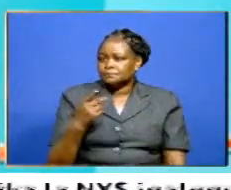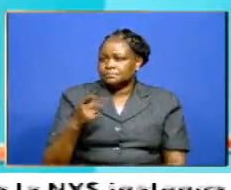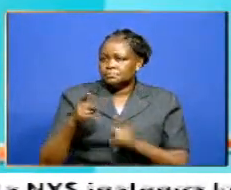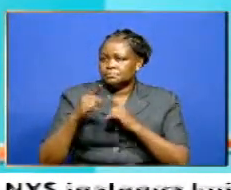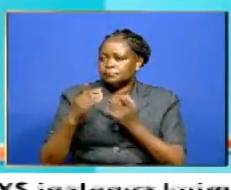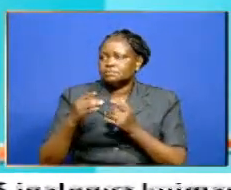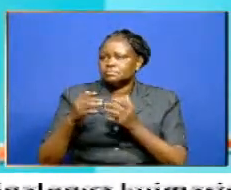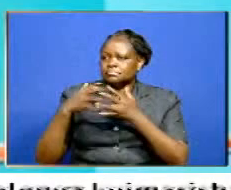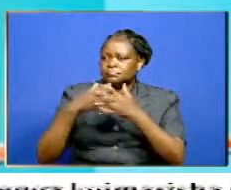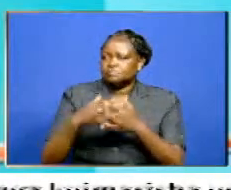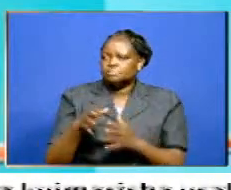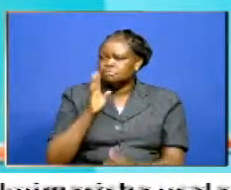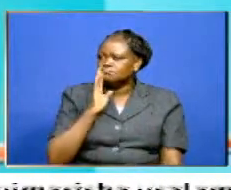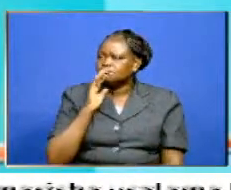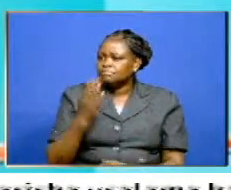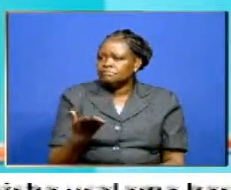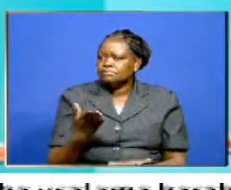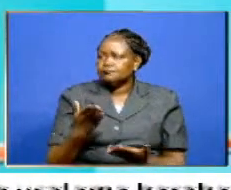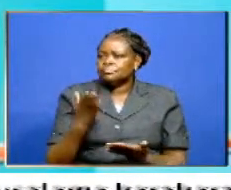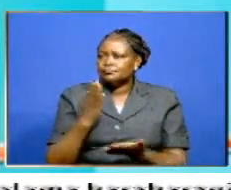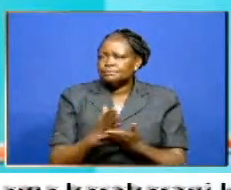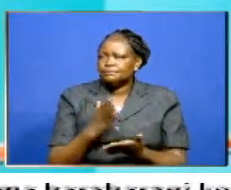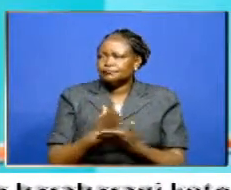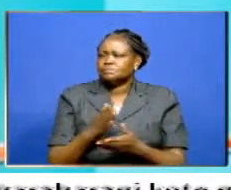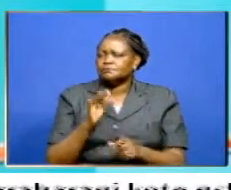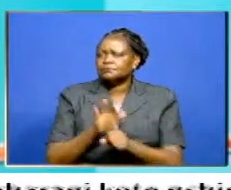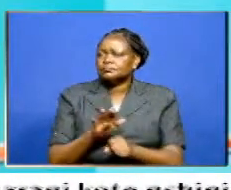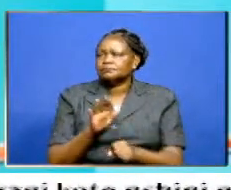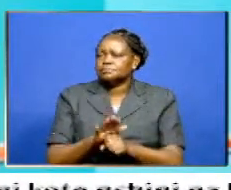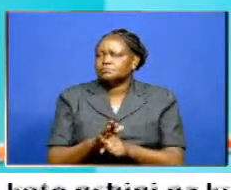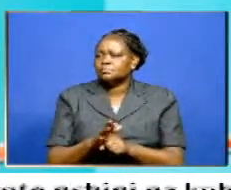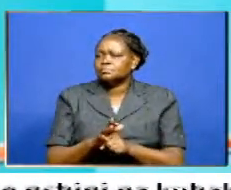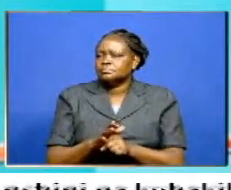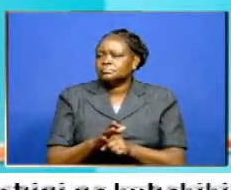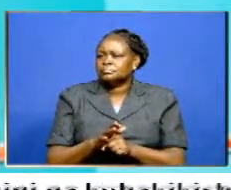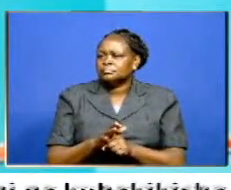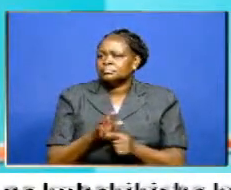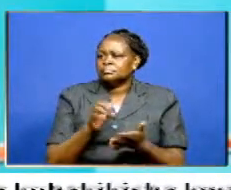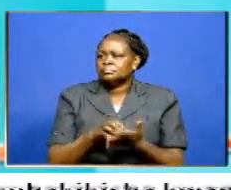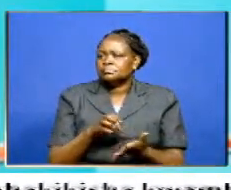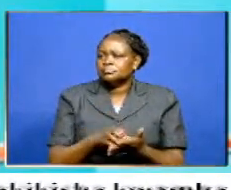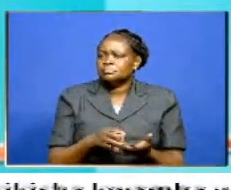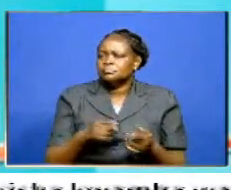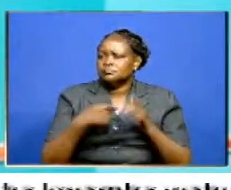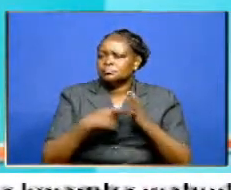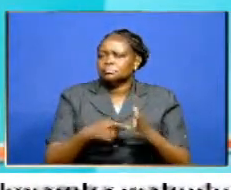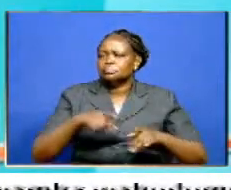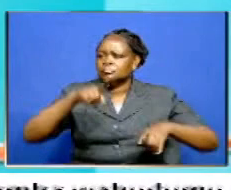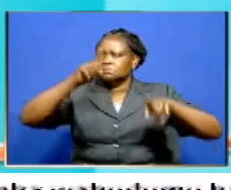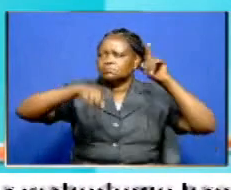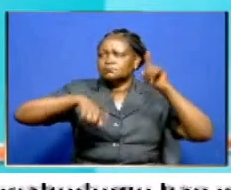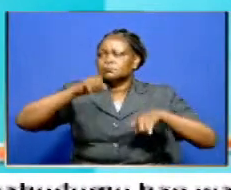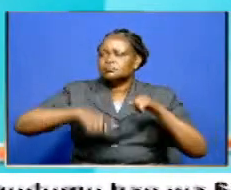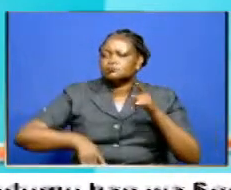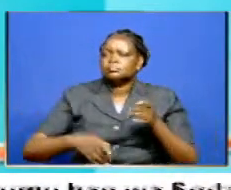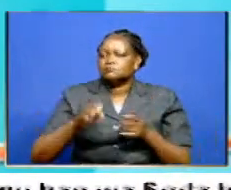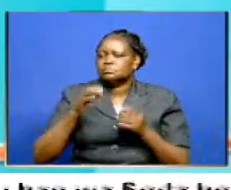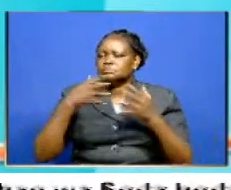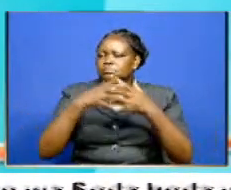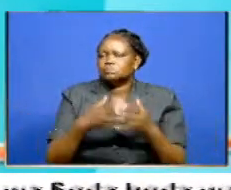borrowing yake, unaangalia vigezo kadhaa. Number one, the diversification of US economy. Number